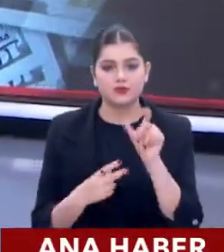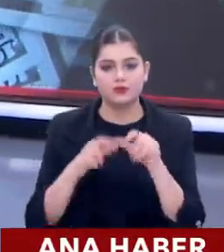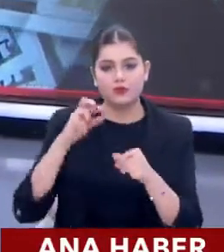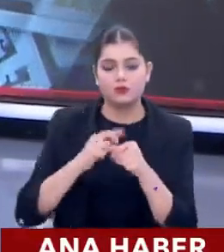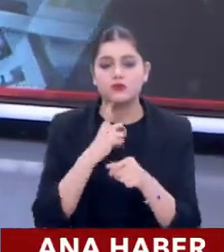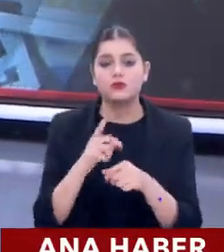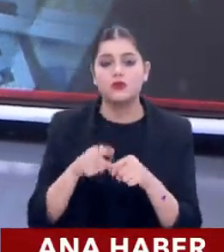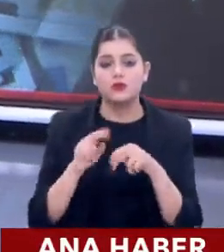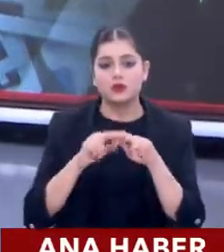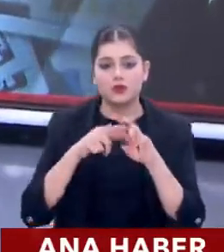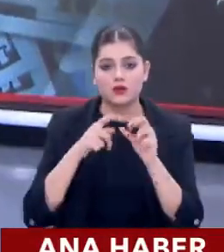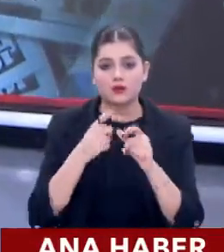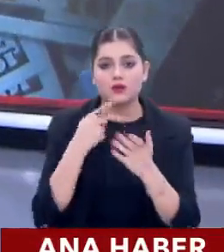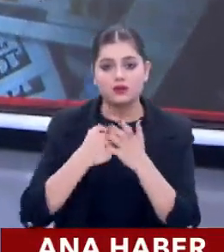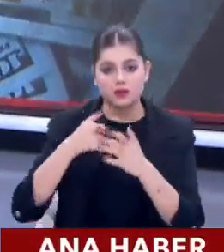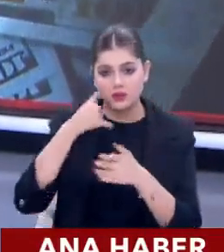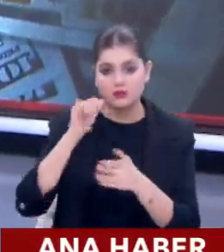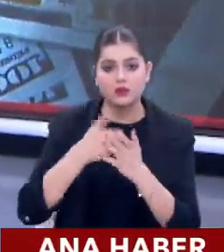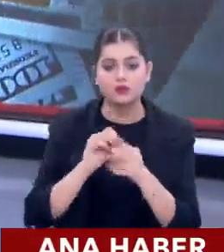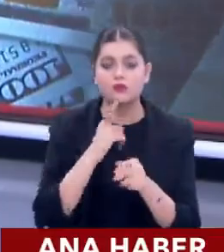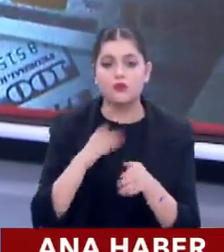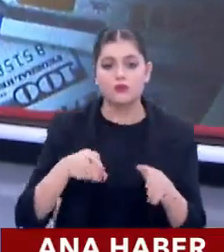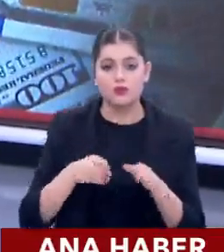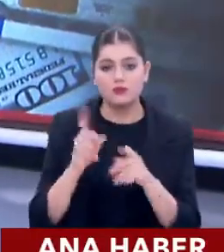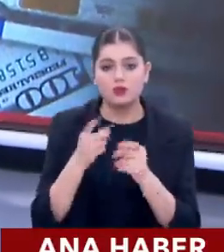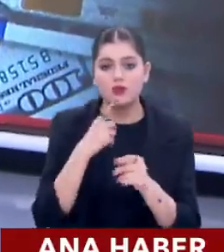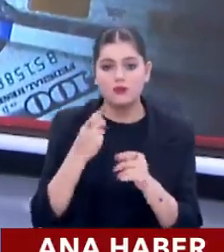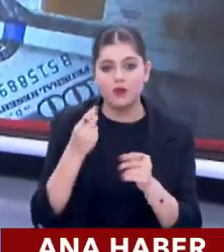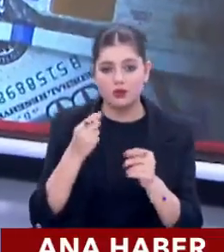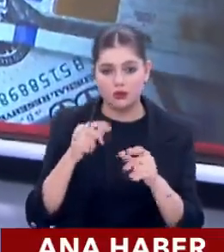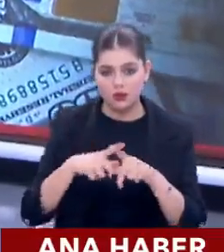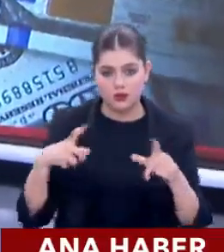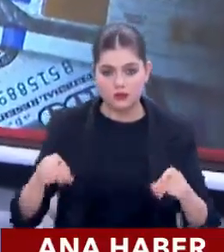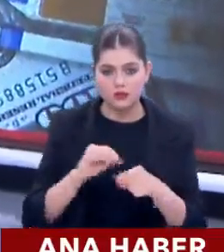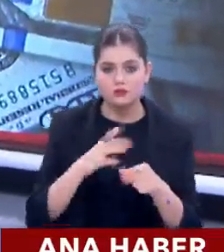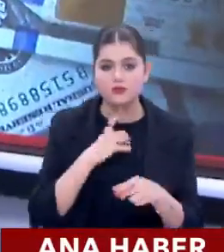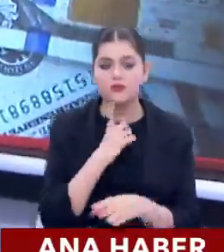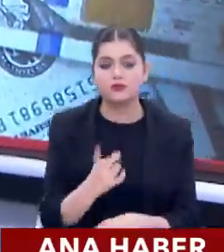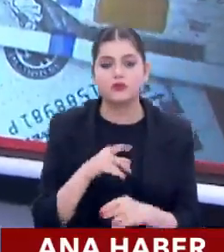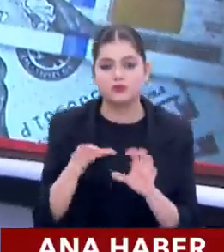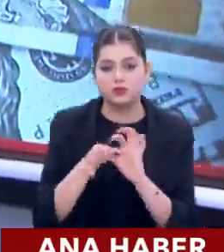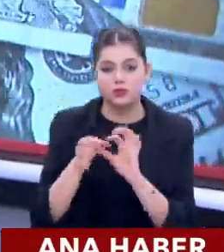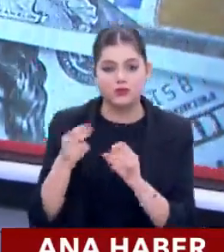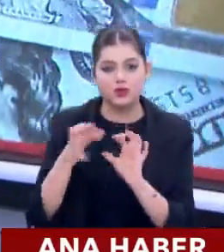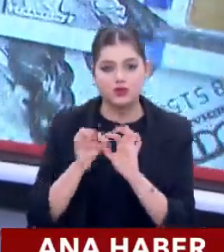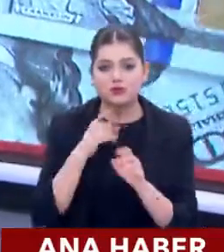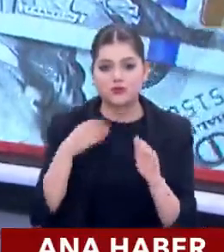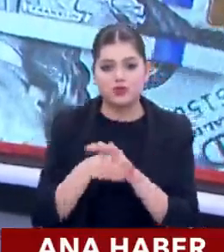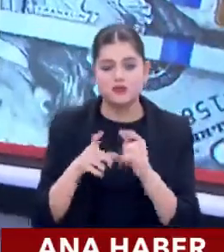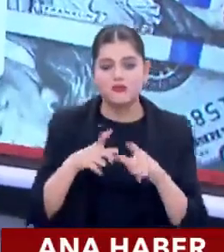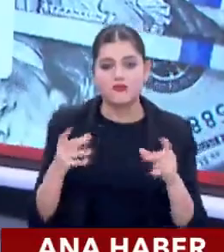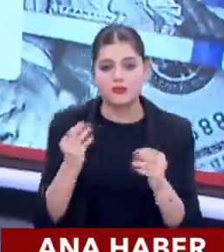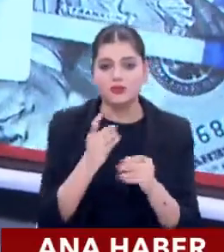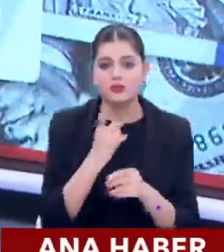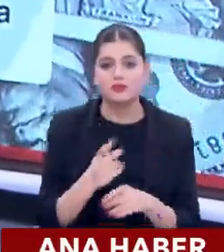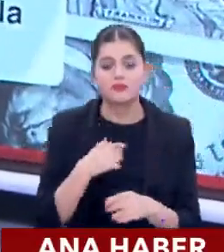geçiyor Carlo adı İtalyan asıllı olduğu için onun döneminde böyle bir havuz kurulmuş işte şimdiki saadet zinciri denilen şey girişi geniş ne